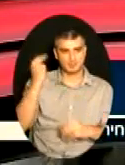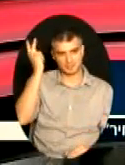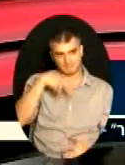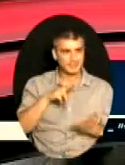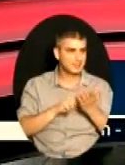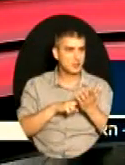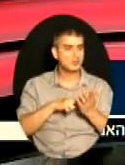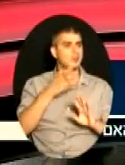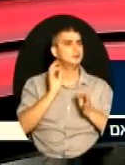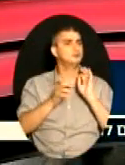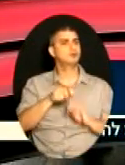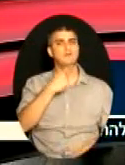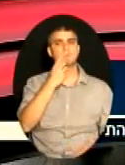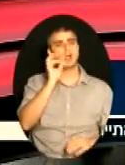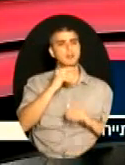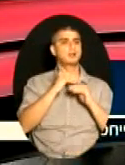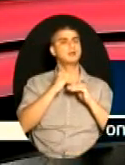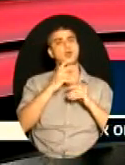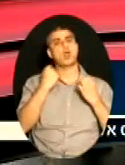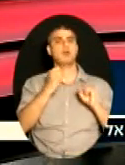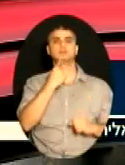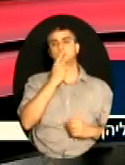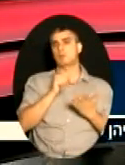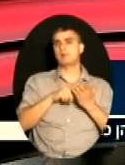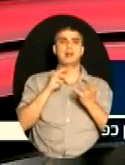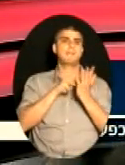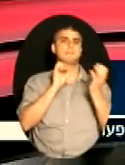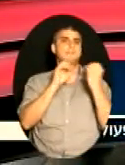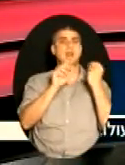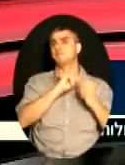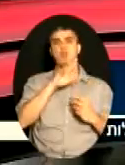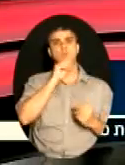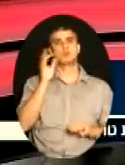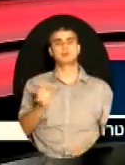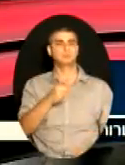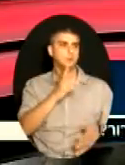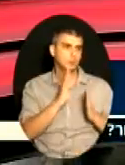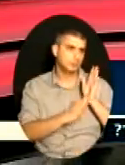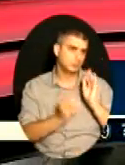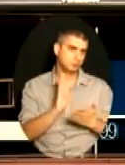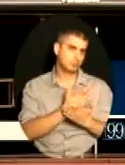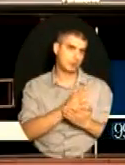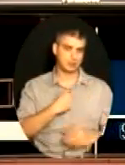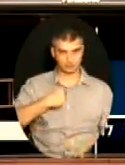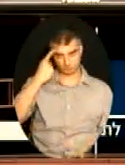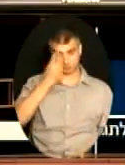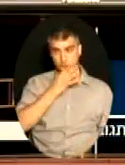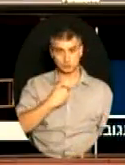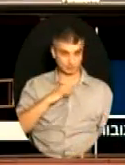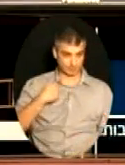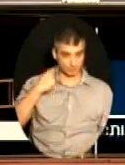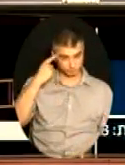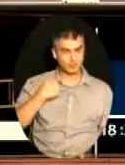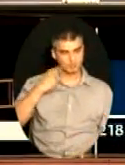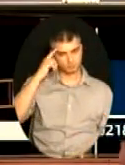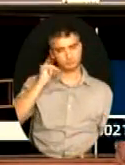לא השופט זה. אמר שזה עדיין בגבולות חופש הביטוי, משום שזה במיילים ולא מדובר בהסתה. בית המשפט יחליט, אבל אני מניח, את שואלת אותי אם אני מניח,